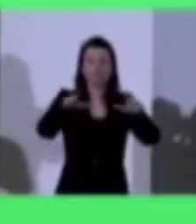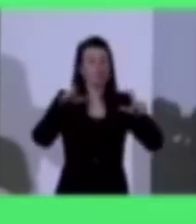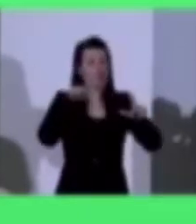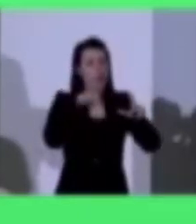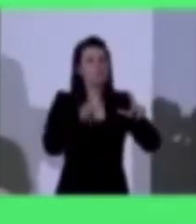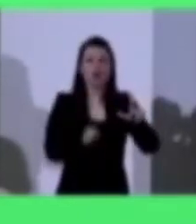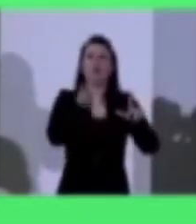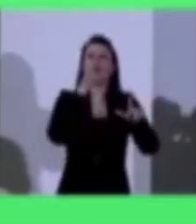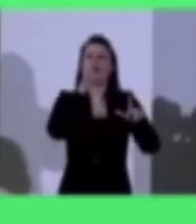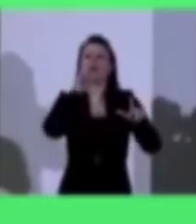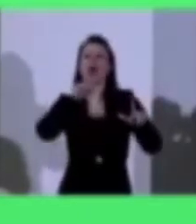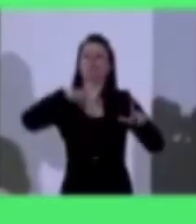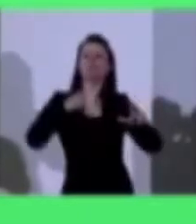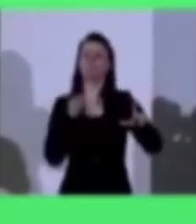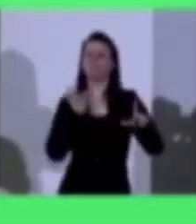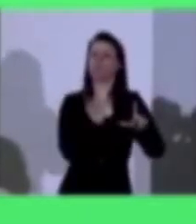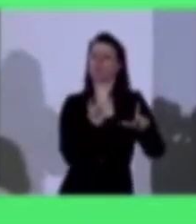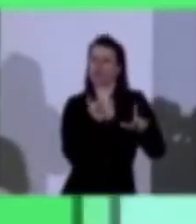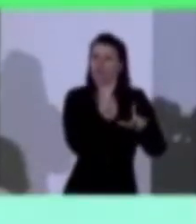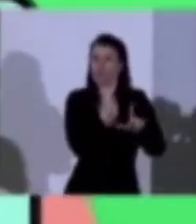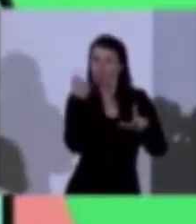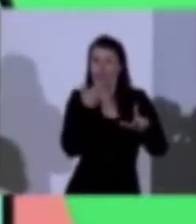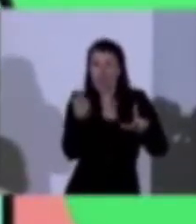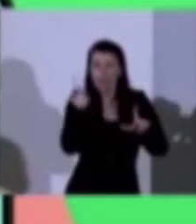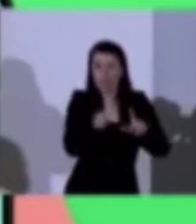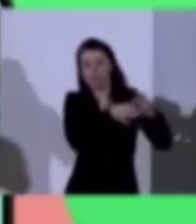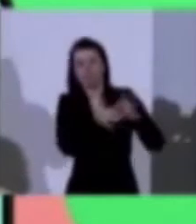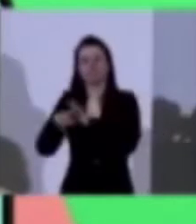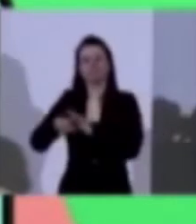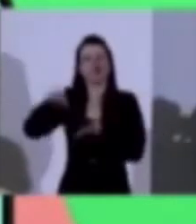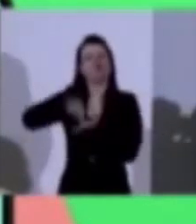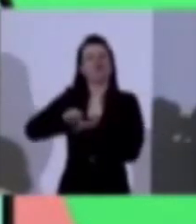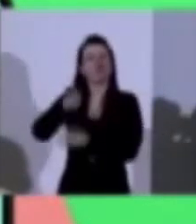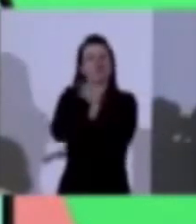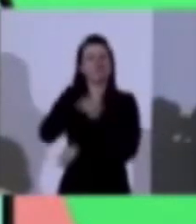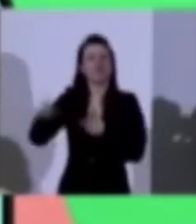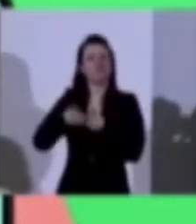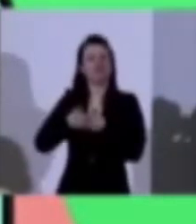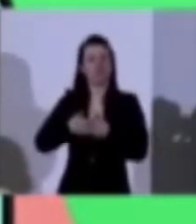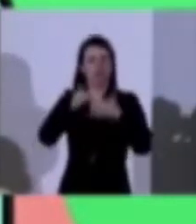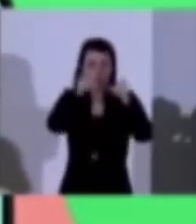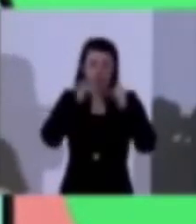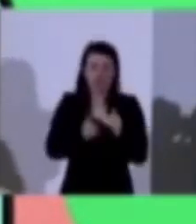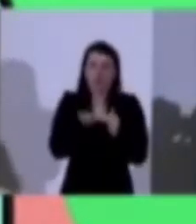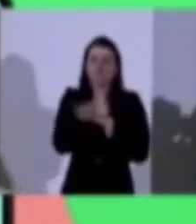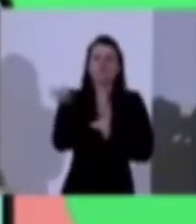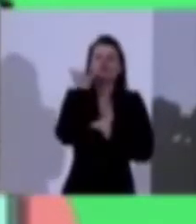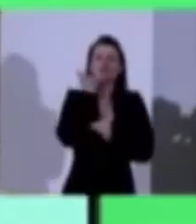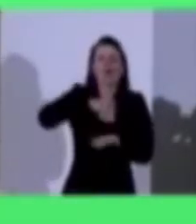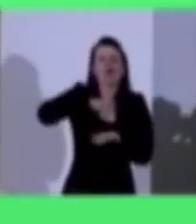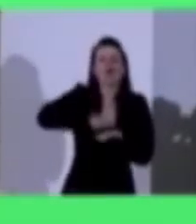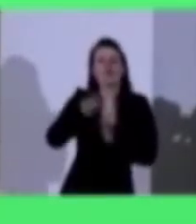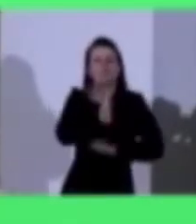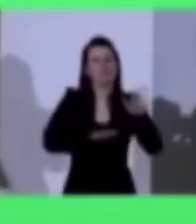capo per individuare il centro vaccinale più vicino a te successivamente inserisci il numero di cellulare su cui vorrei ricevere la conferma con i dati